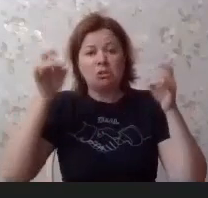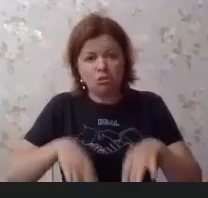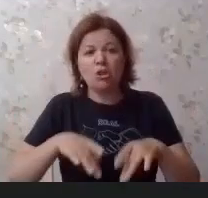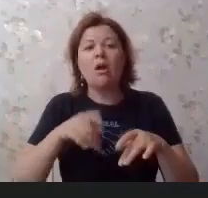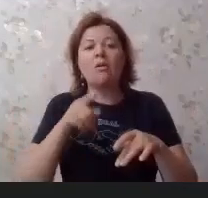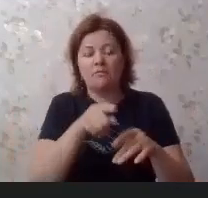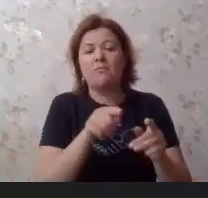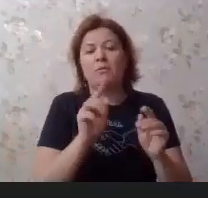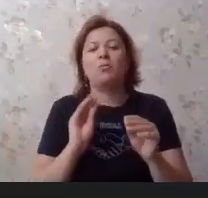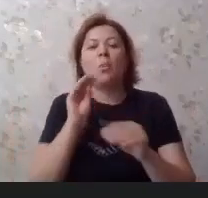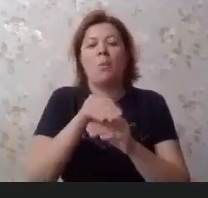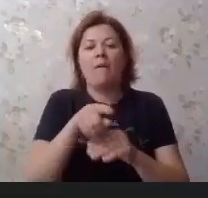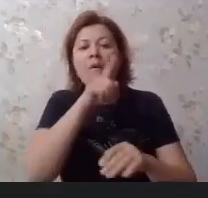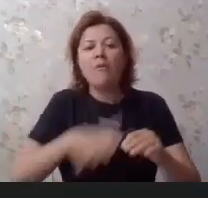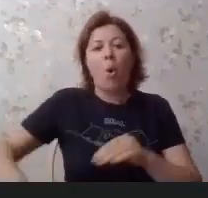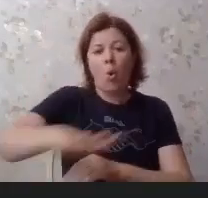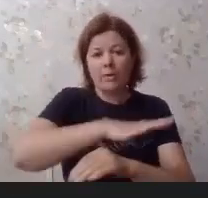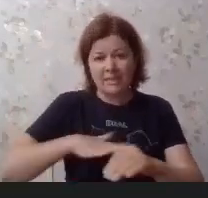России эту систему.